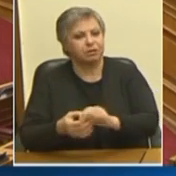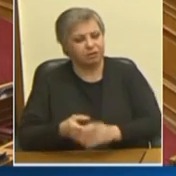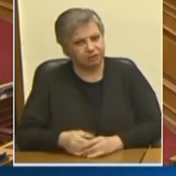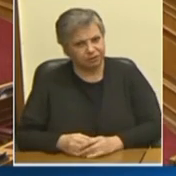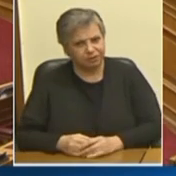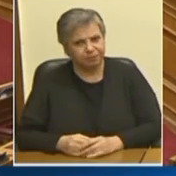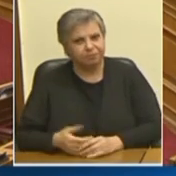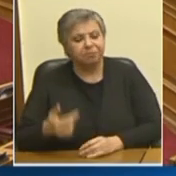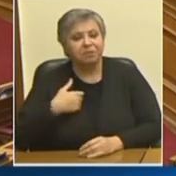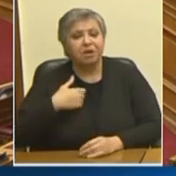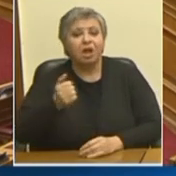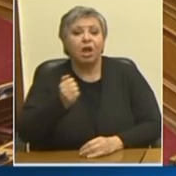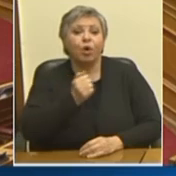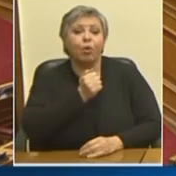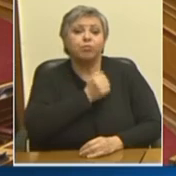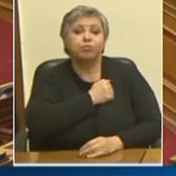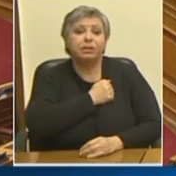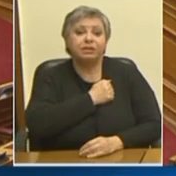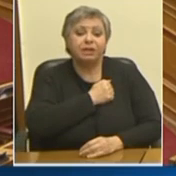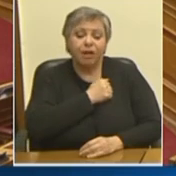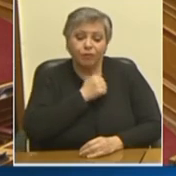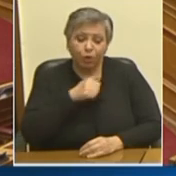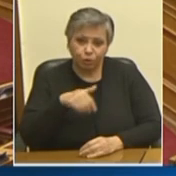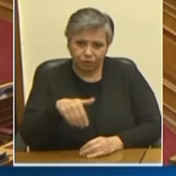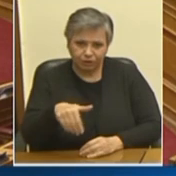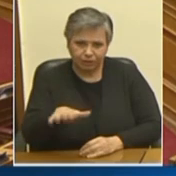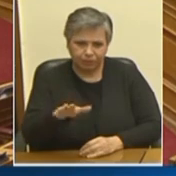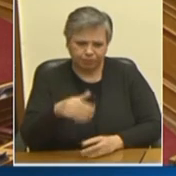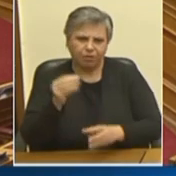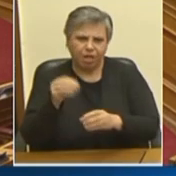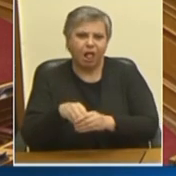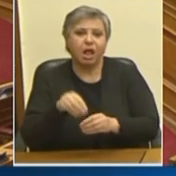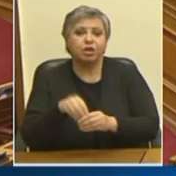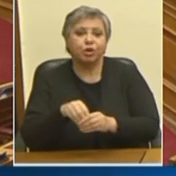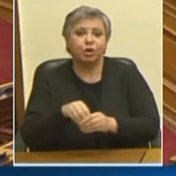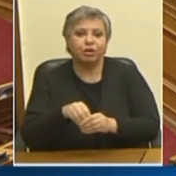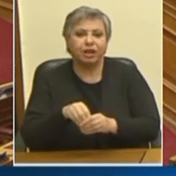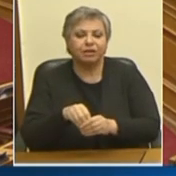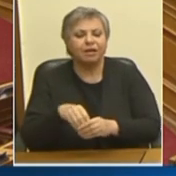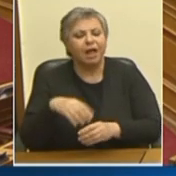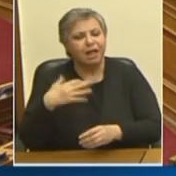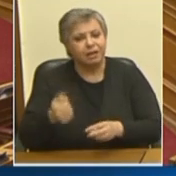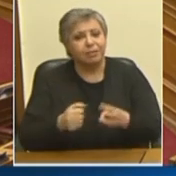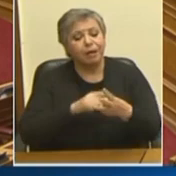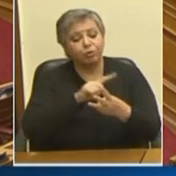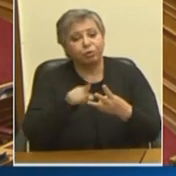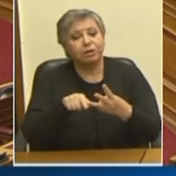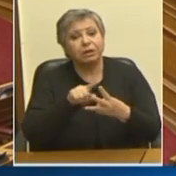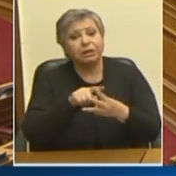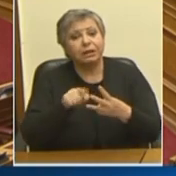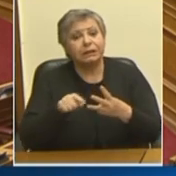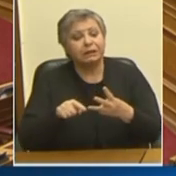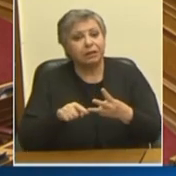πιστεύω ότι για τις εκλογές υπάρχουν αυτές οι 3 εκδοχές. Μην επιμένετε λοιπόν στην τελευταία για Οκτώβριο